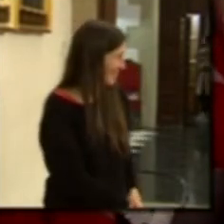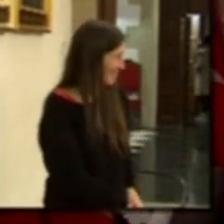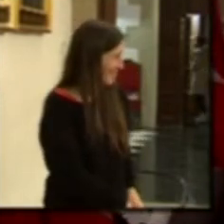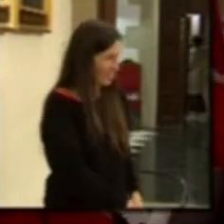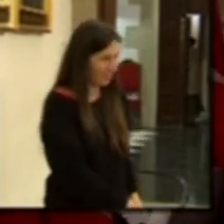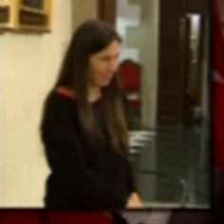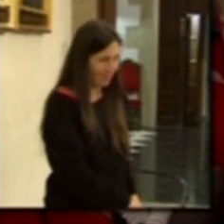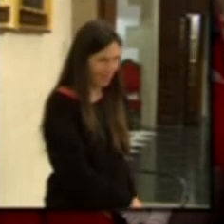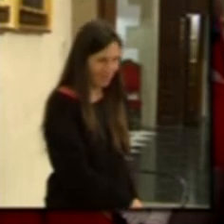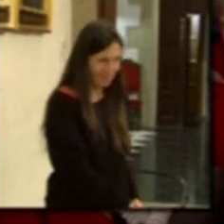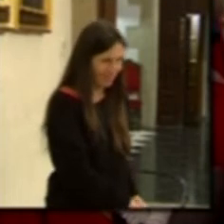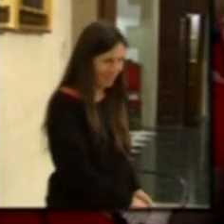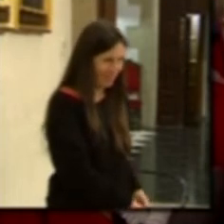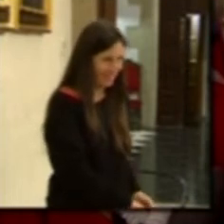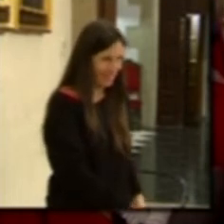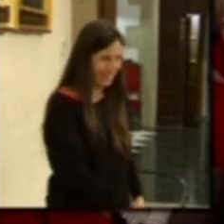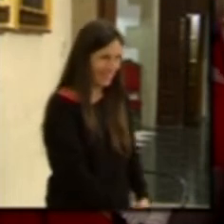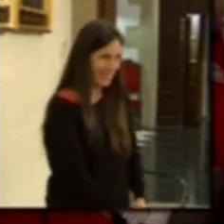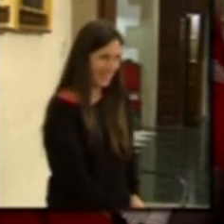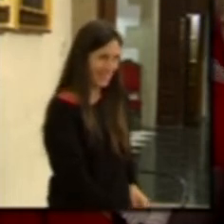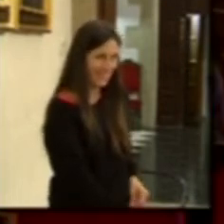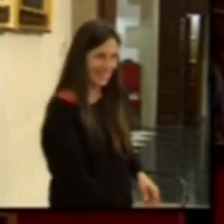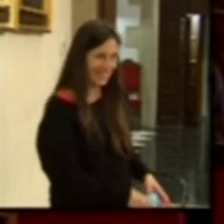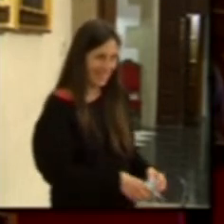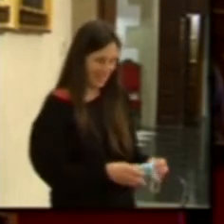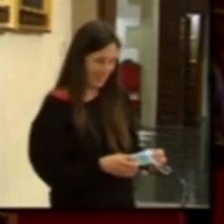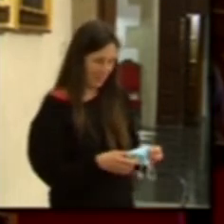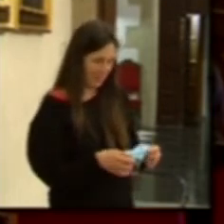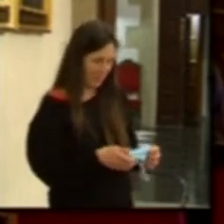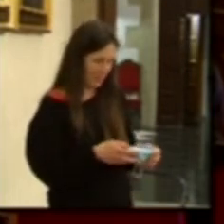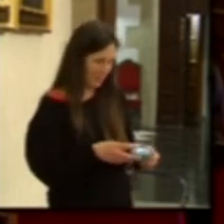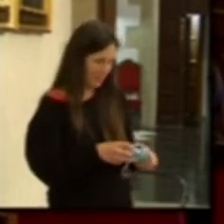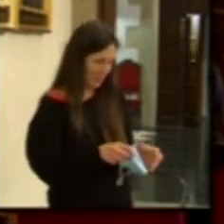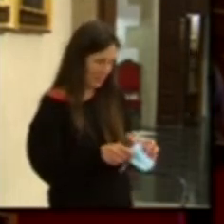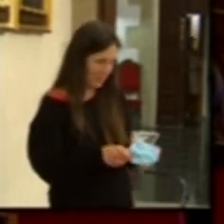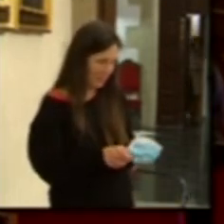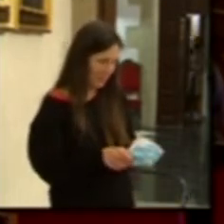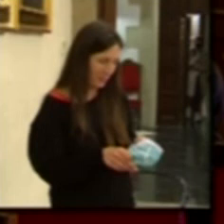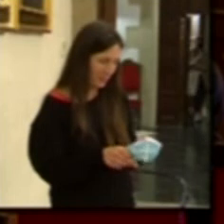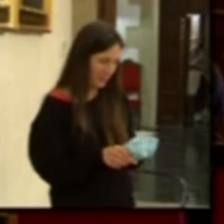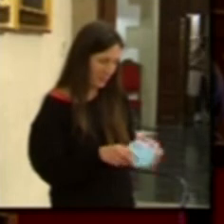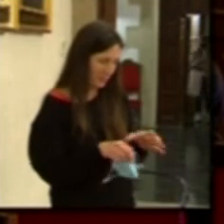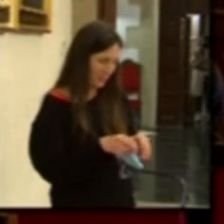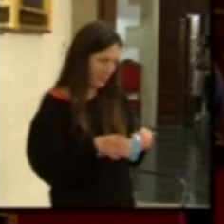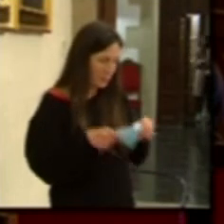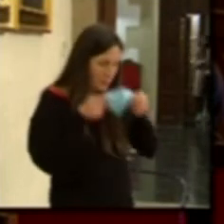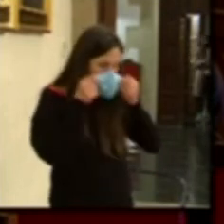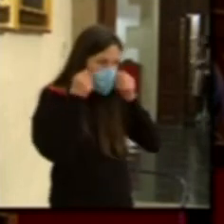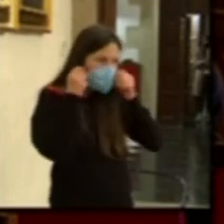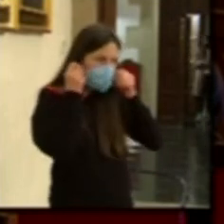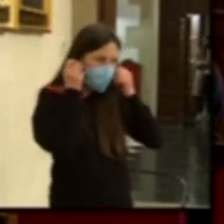desvetllat i un sol rialler demanen per la